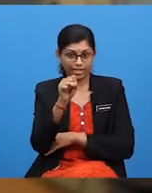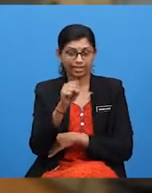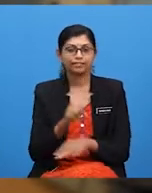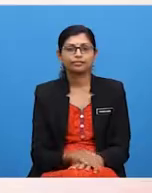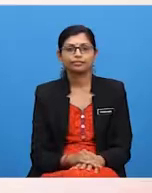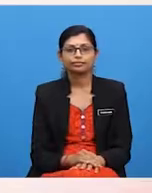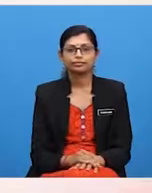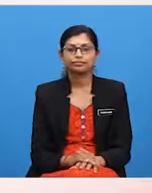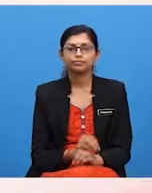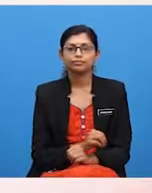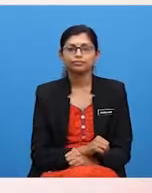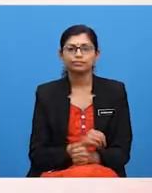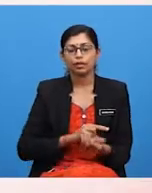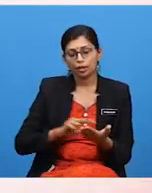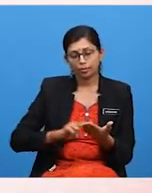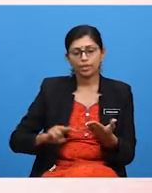kaji.